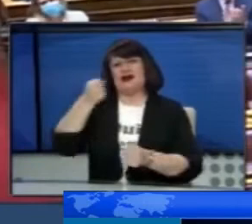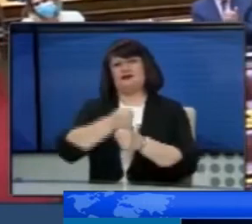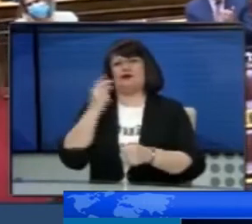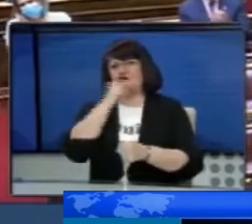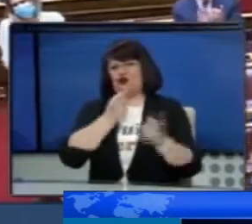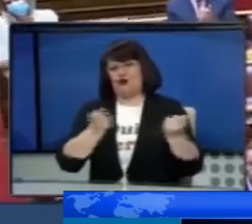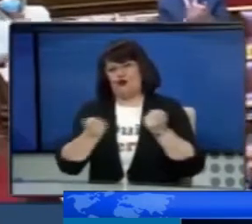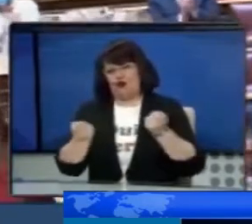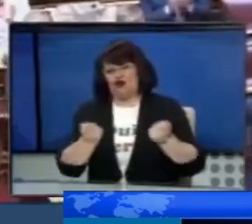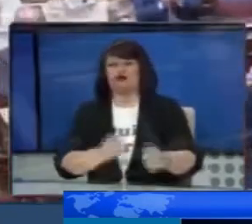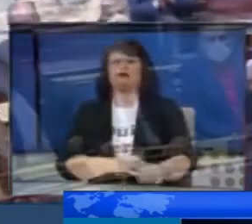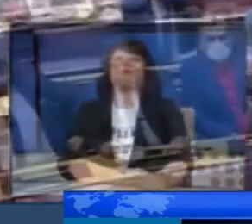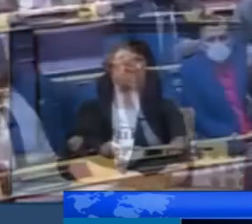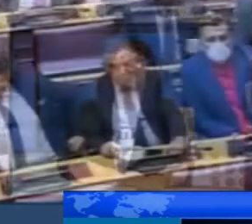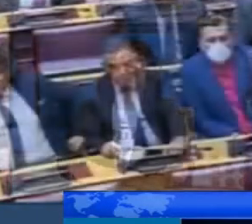χώρας.